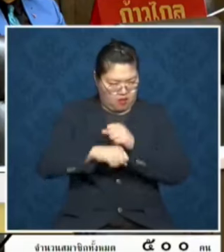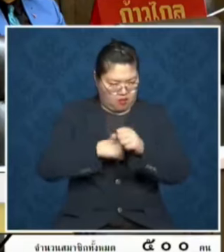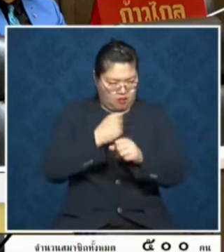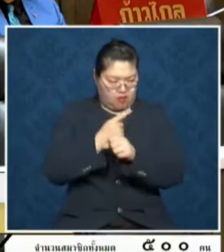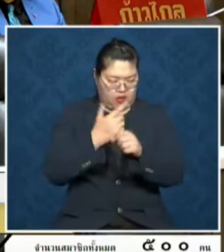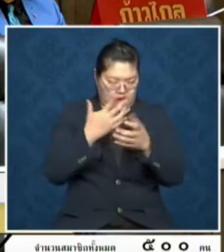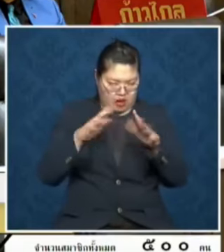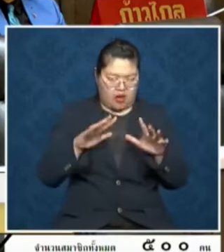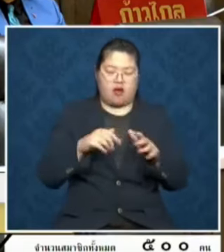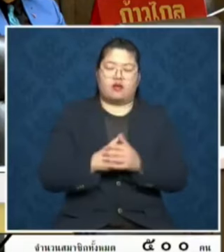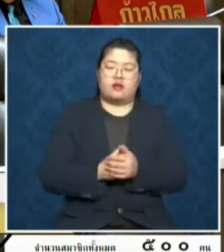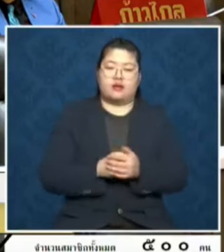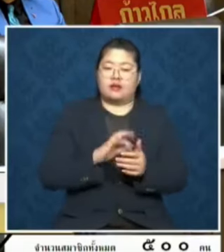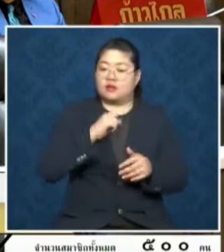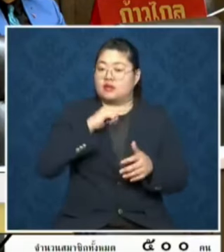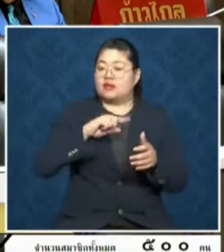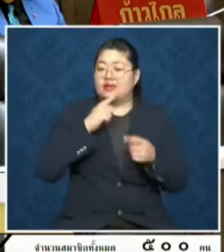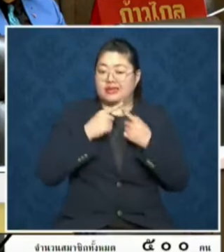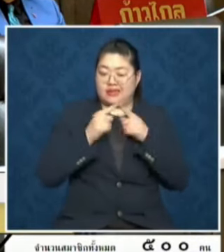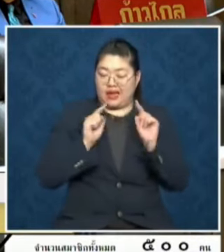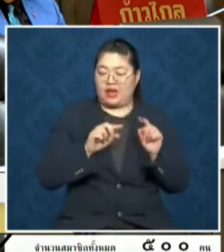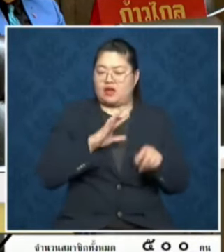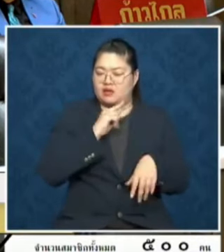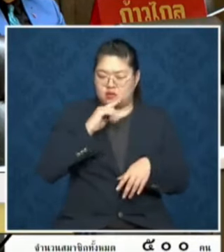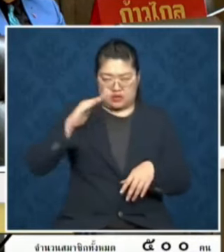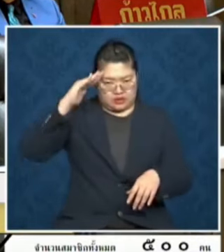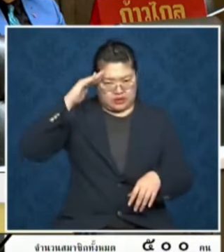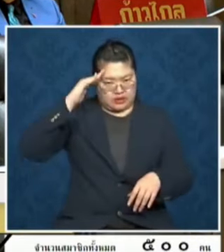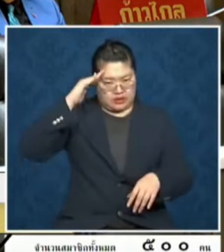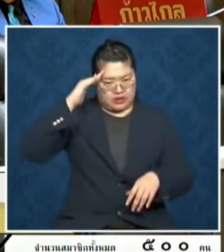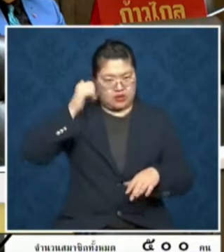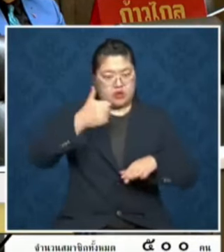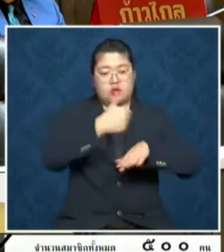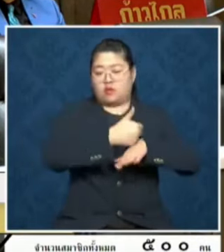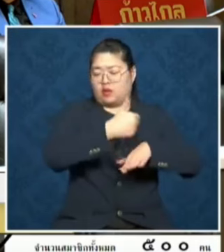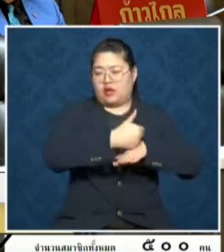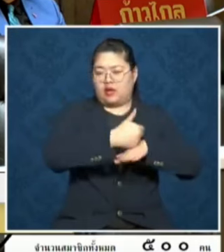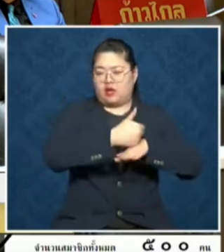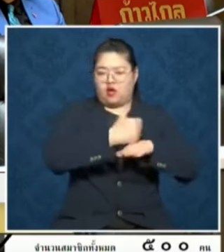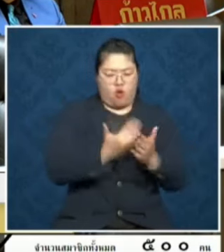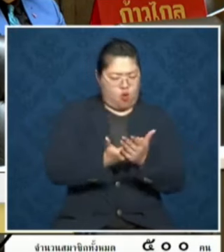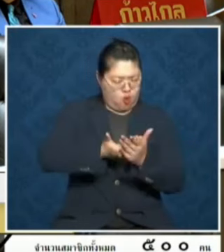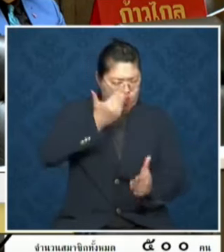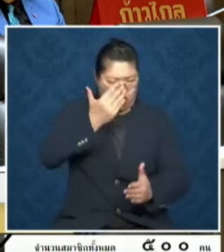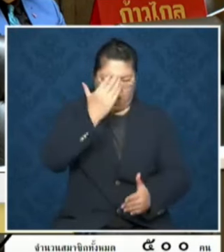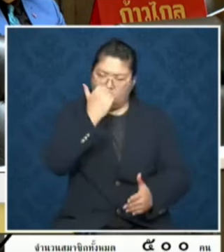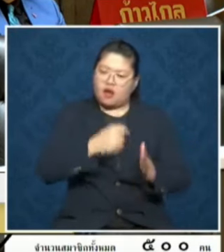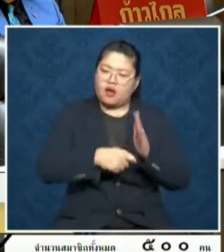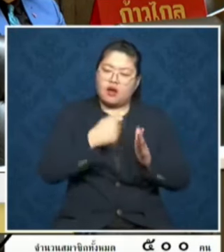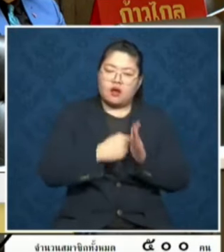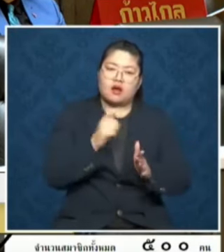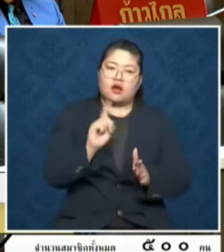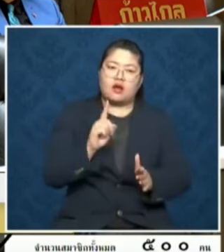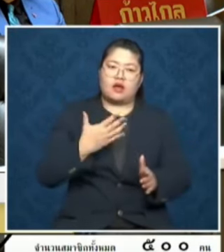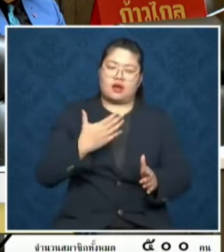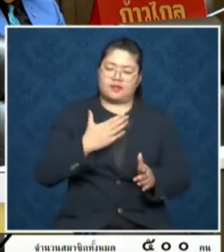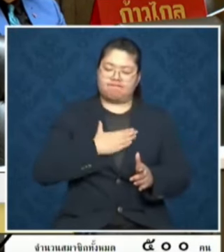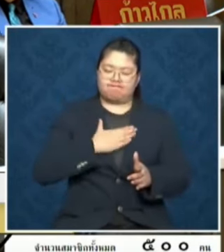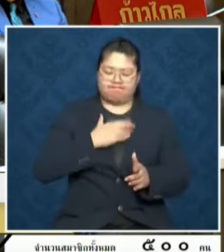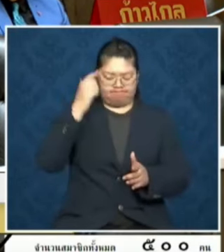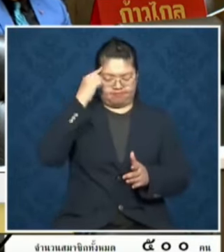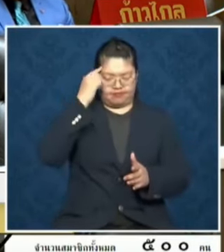ายถึงนายทหารนายพลนะคะเป็นข้าราชการที่มั่งคั่งได้ถึงเพียงนี้แน่นอนค่ะที่ฉันก็อาจจะปฏิเสธไม่